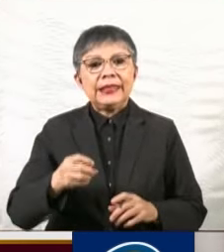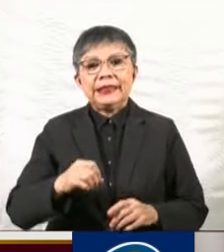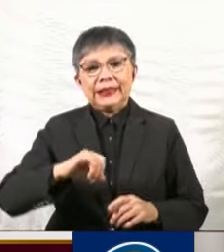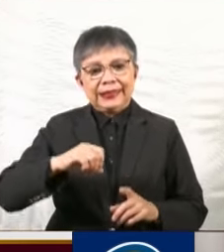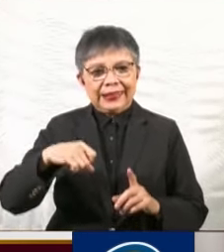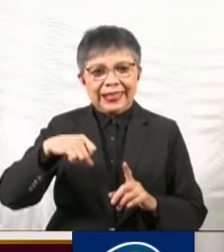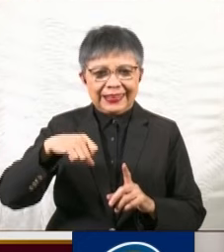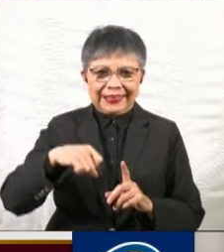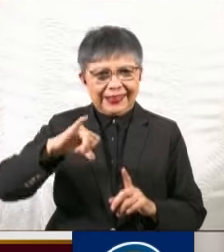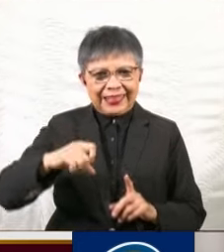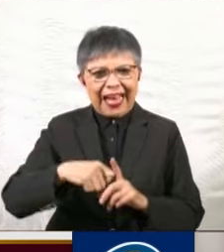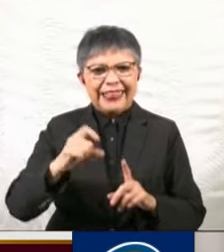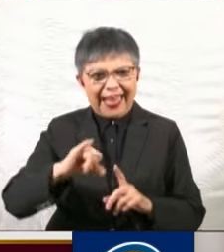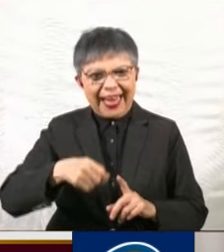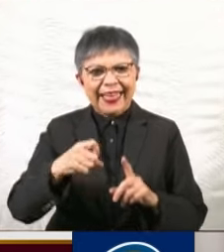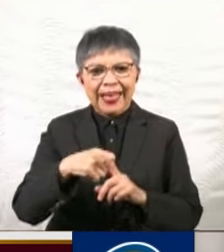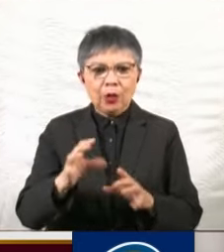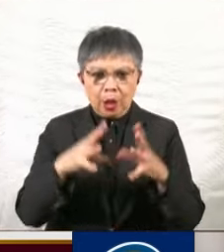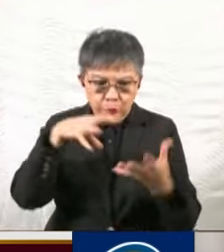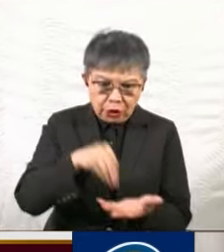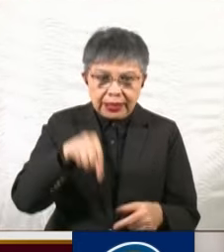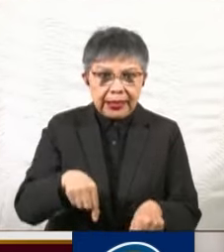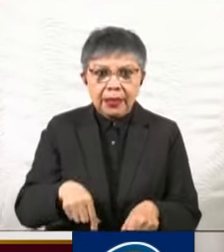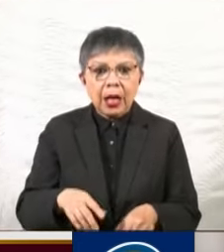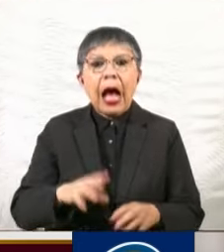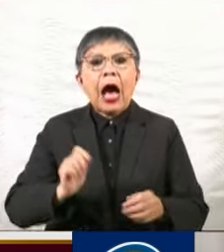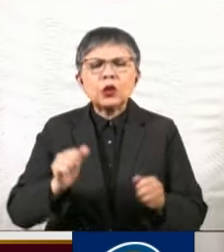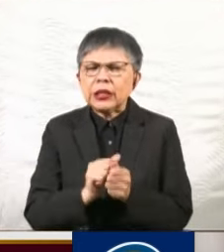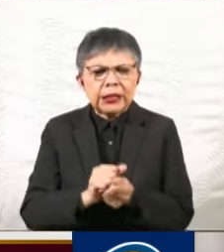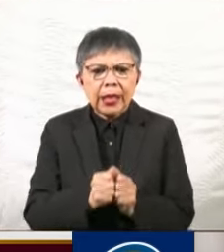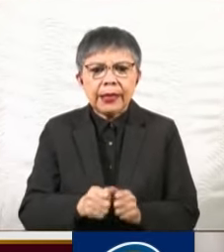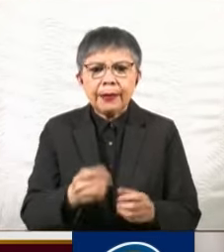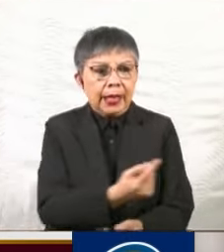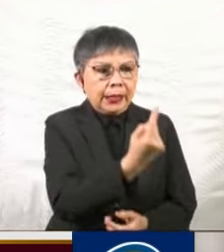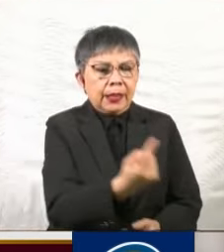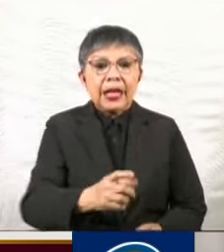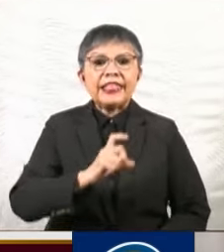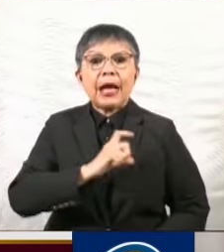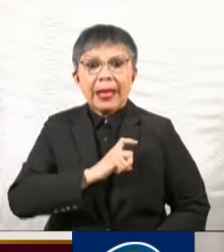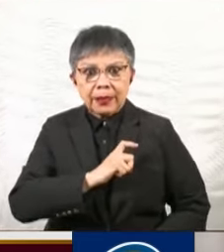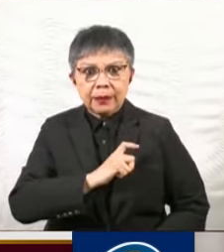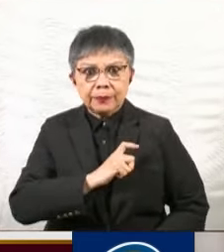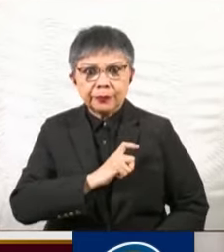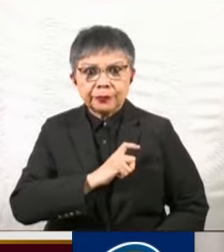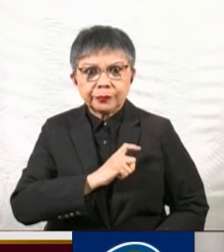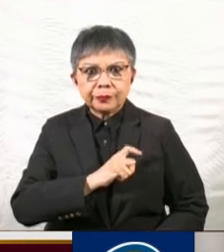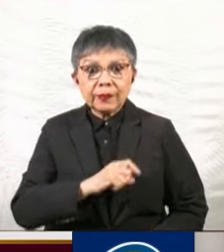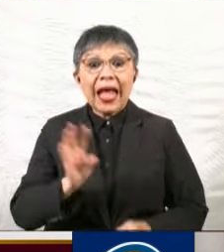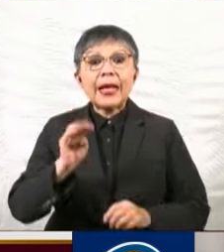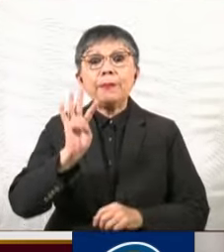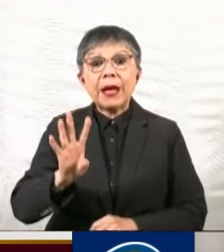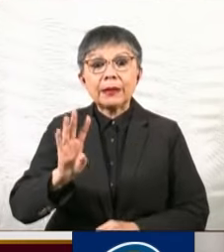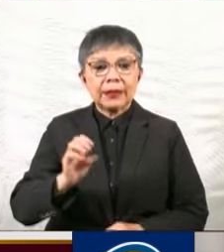lagi terpusat di Rawa bunga penyelesaiannya harus selesai di masing-masing kecamatan 44